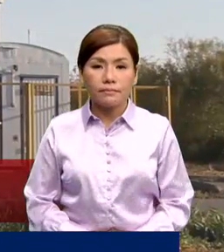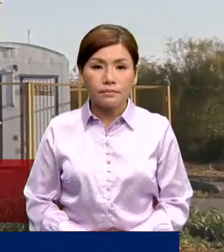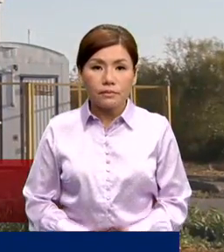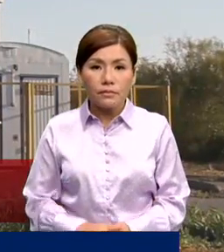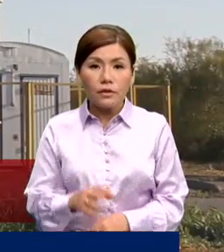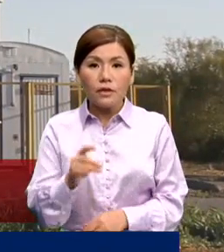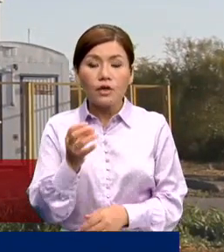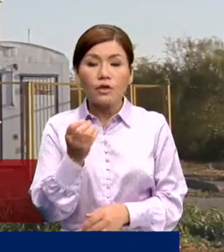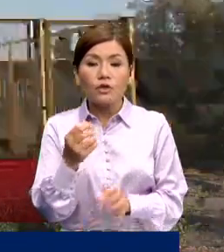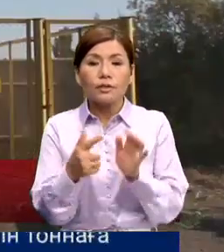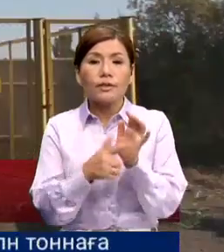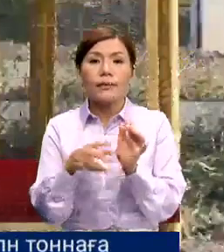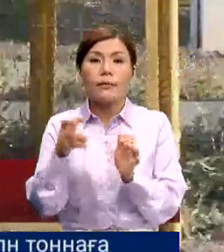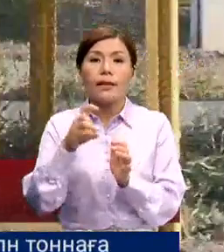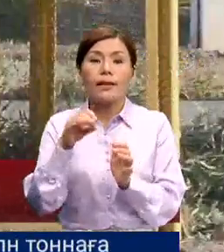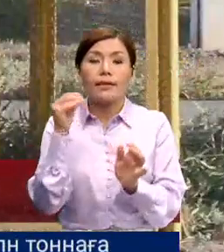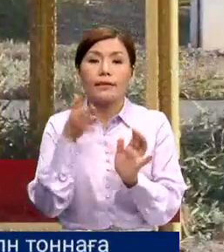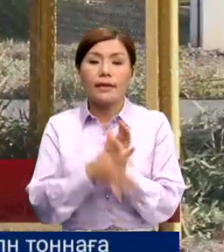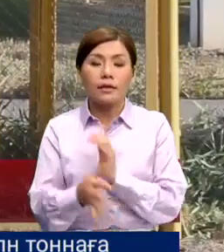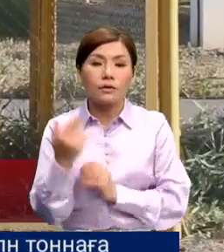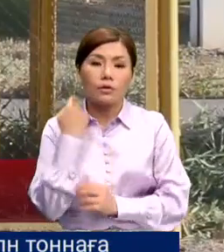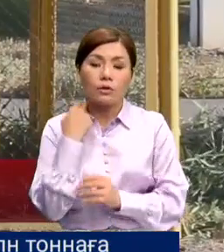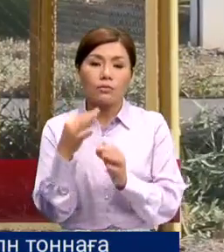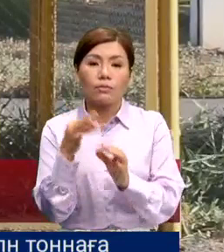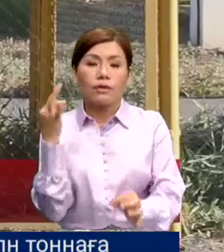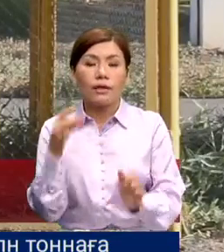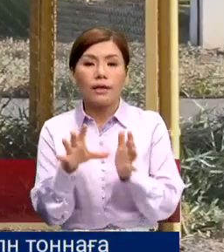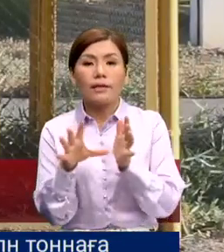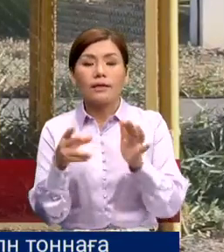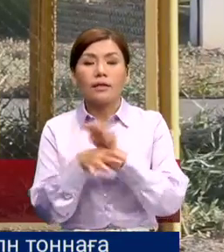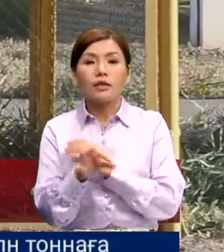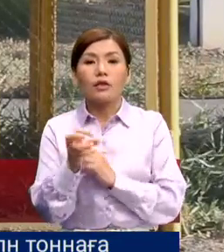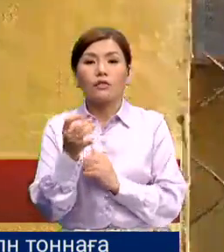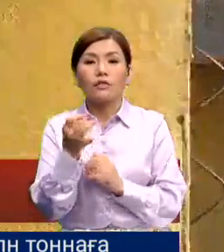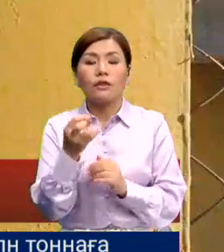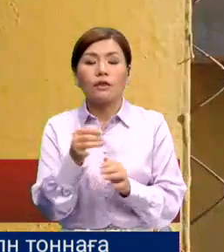Между тем, более 7 миллиардов тенге задолжали энергопроизводящие компании за